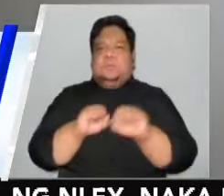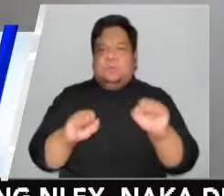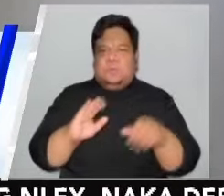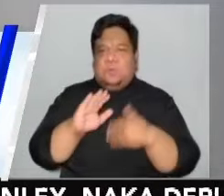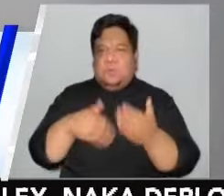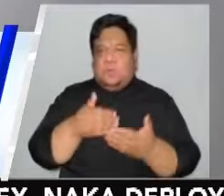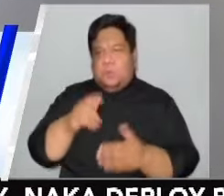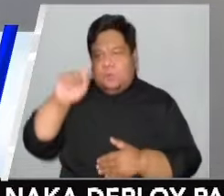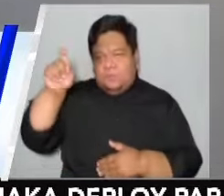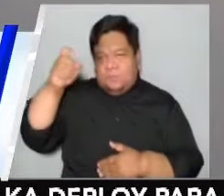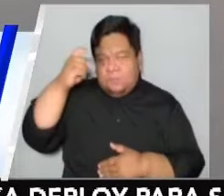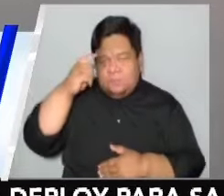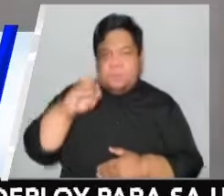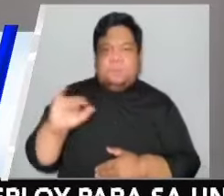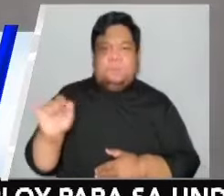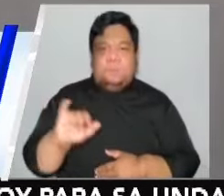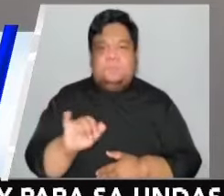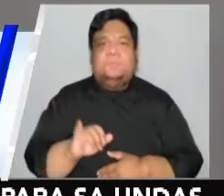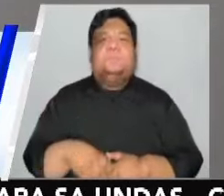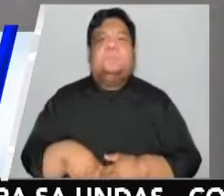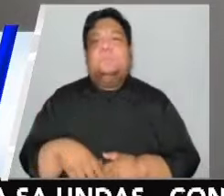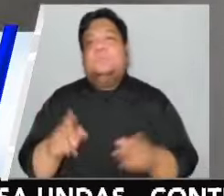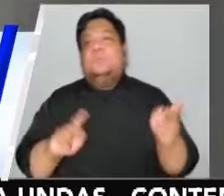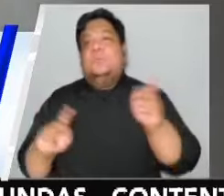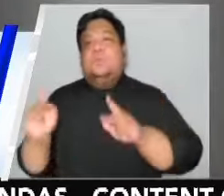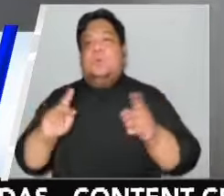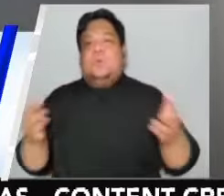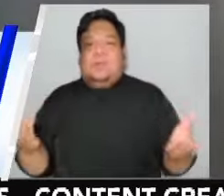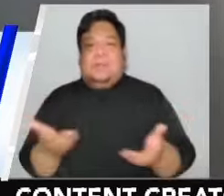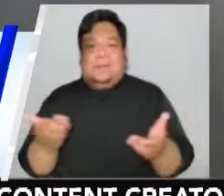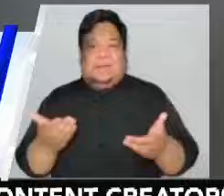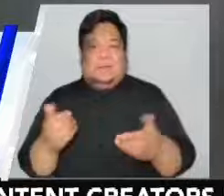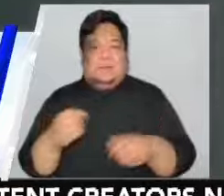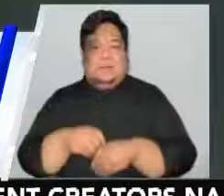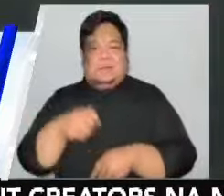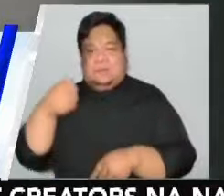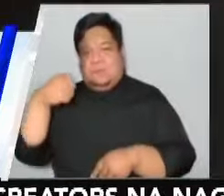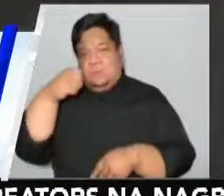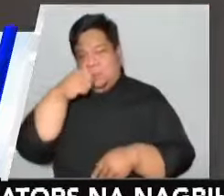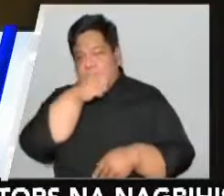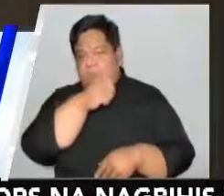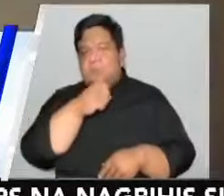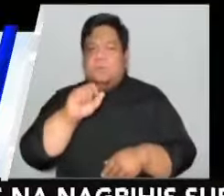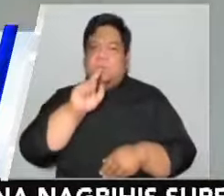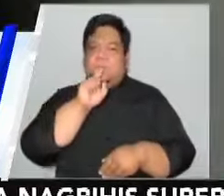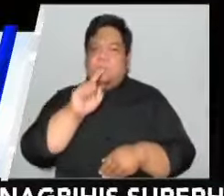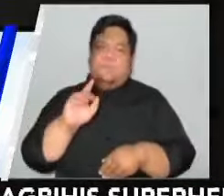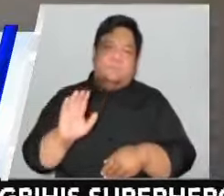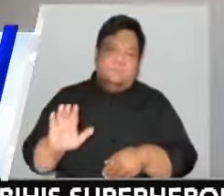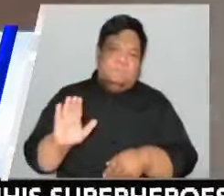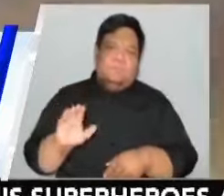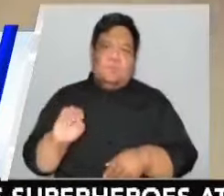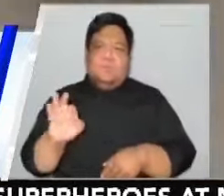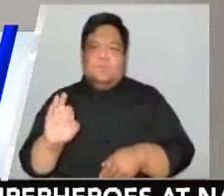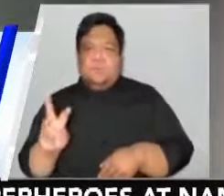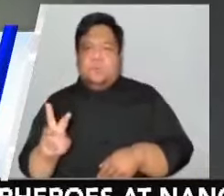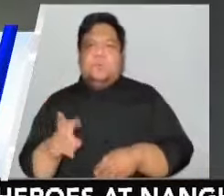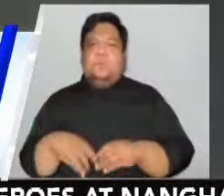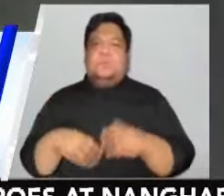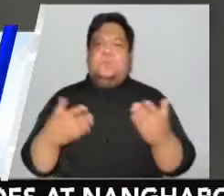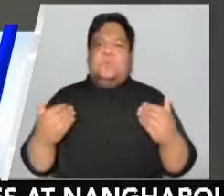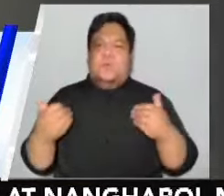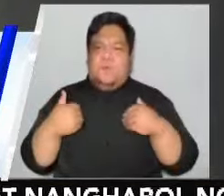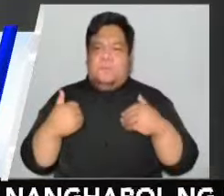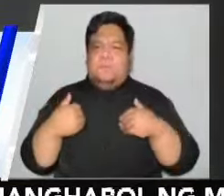kababayan natin, yung mga Pilipino natin na nandito sa Taiwan para sa kanilang mga pangmamasyal, yung mga tour packages na ina-avail nila para makaikot sana